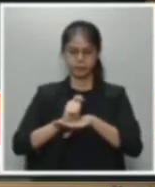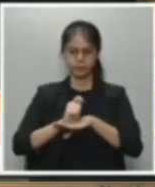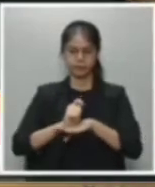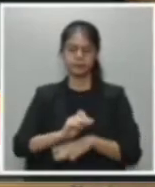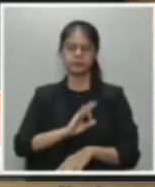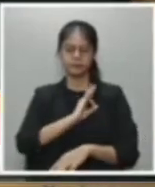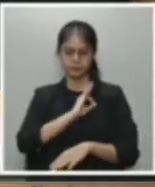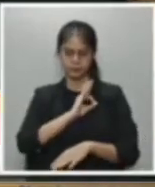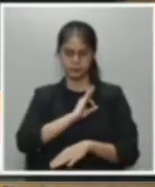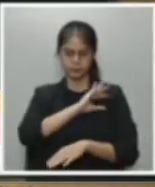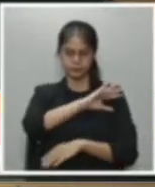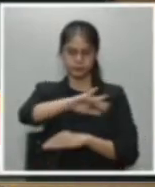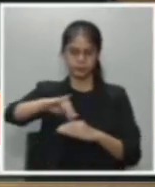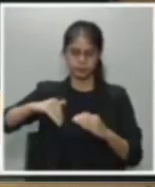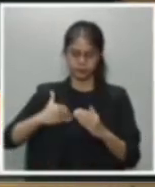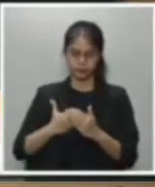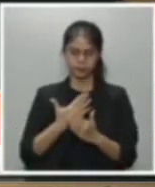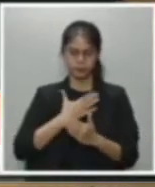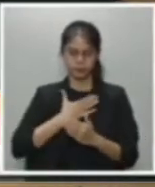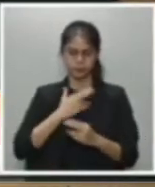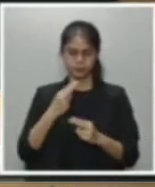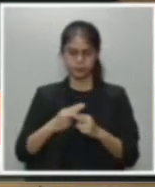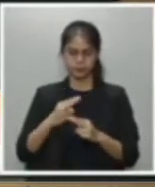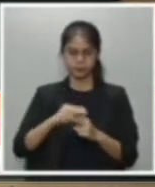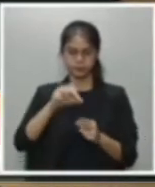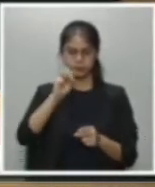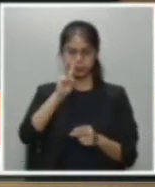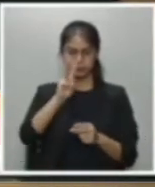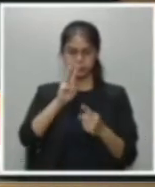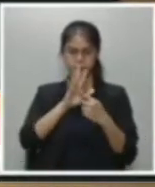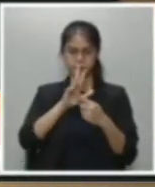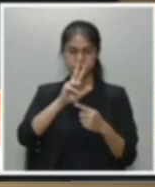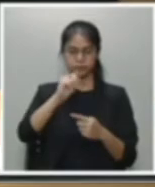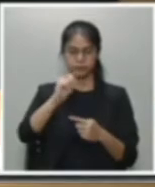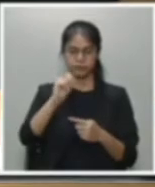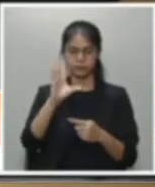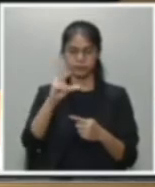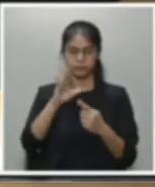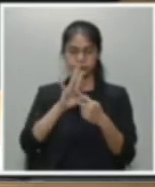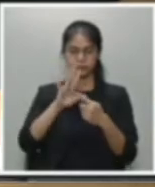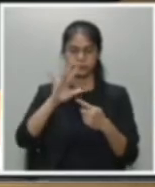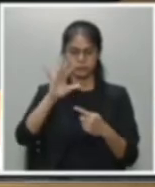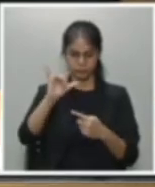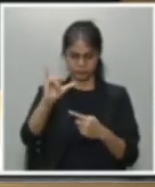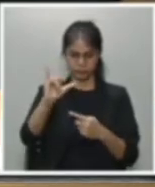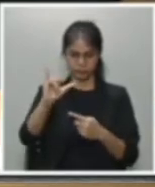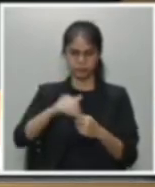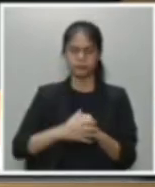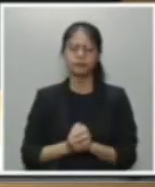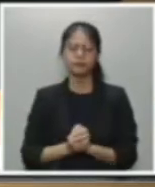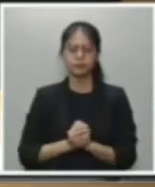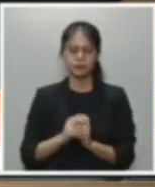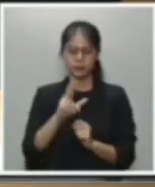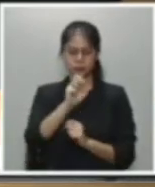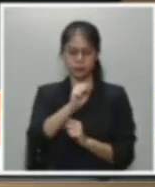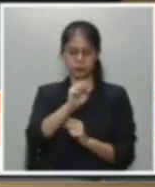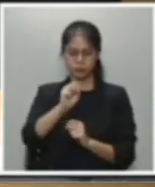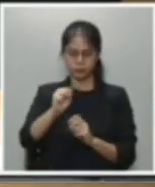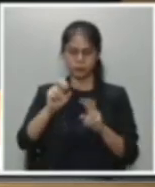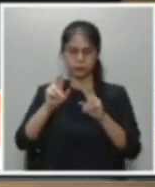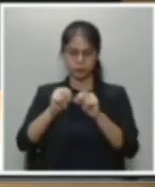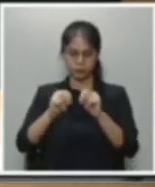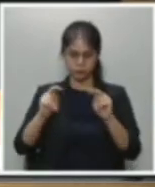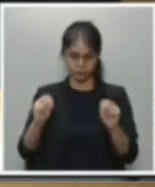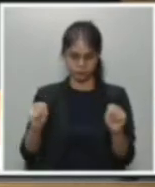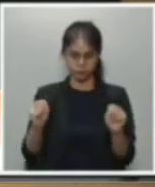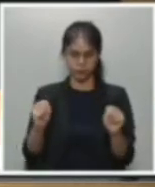ผมนายวันชัยเจริญนนทสิทธิ์สมาชิกสภาผู้แทนราษฎรจังหวัดนนทบุรีพรรคเพื่อไทยขออนุญาตหารือกับท่านประธ